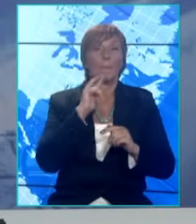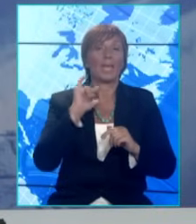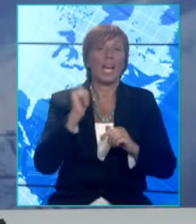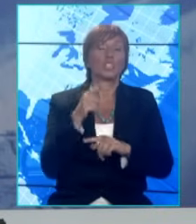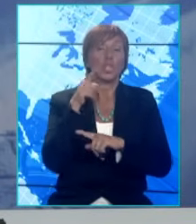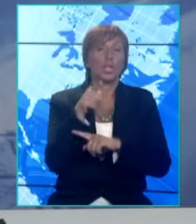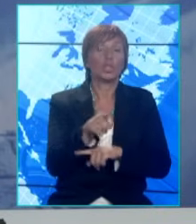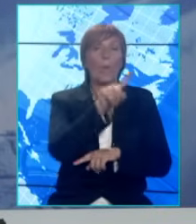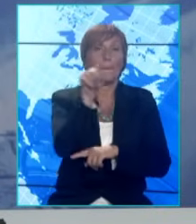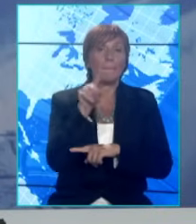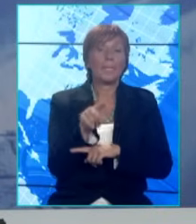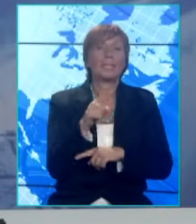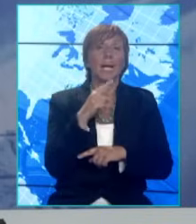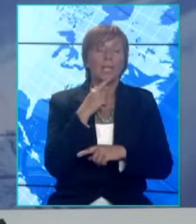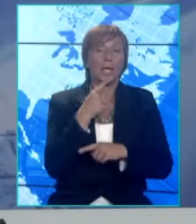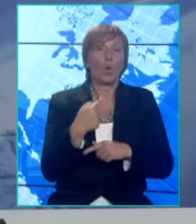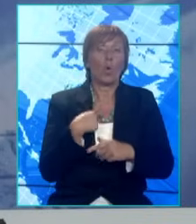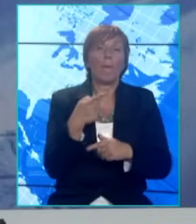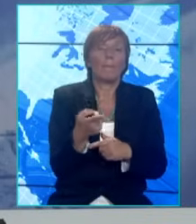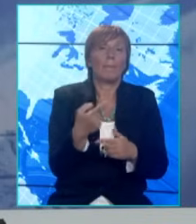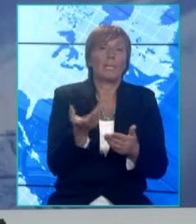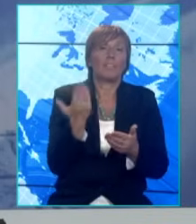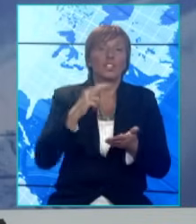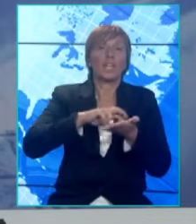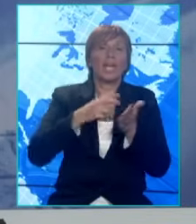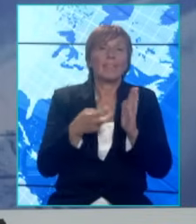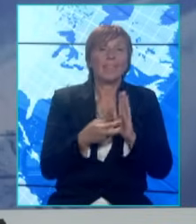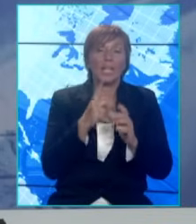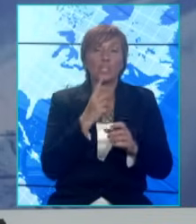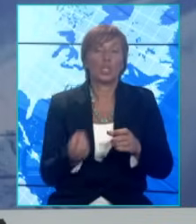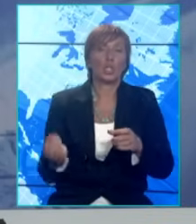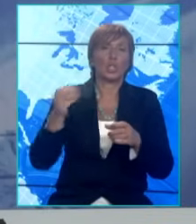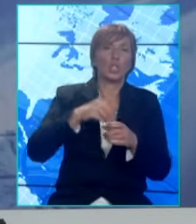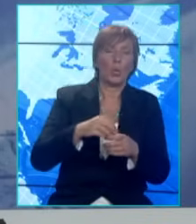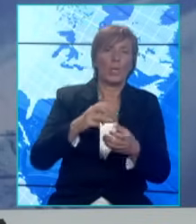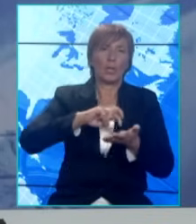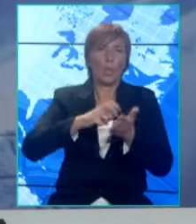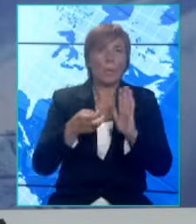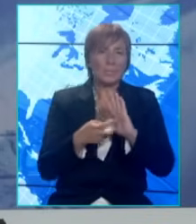to pitanje koje je po meni više tehničko i dodatno ispolitizirano